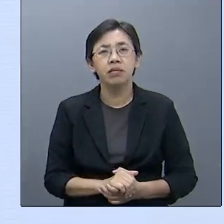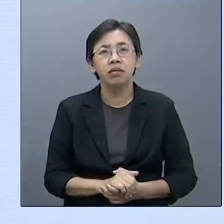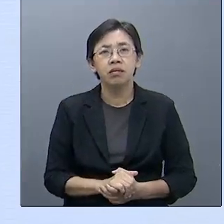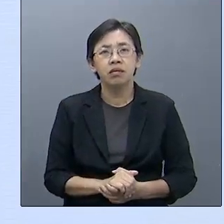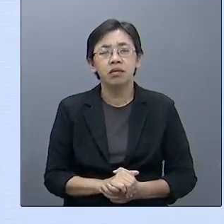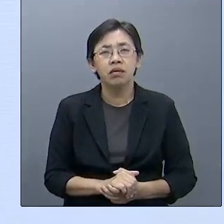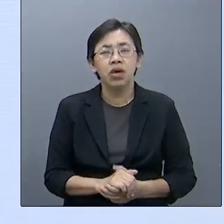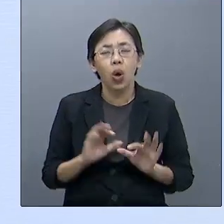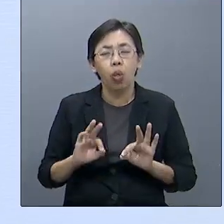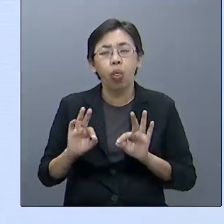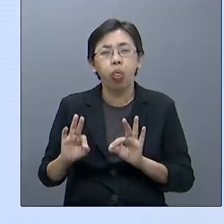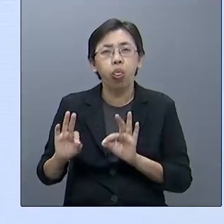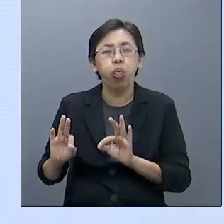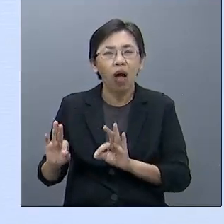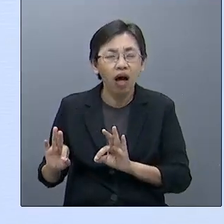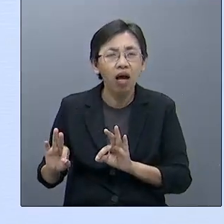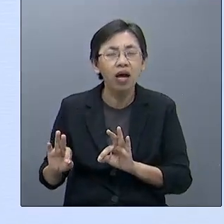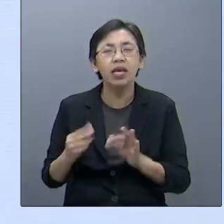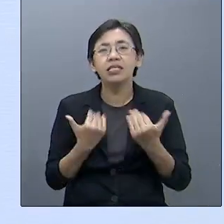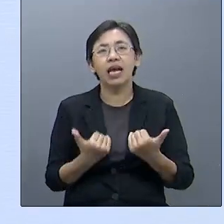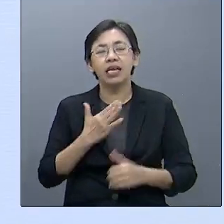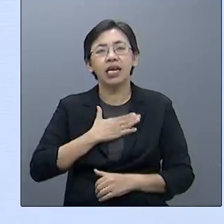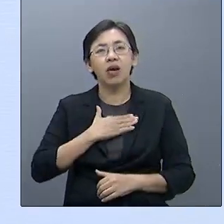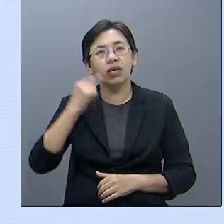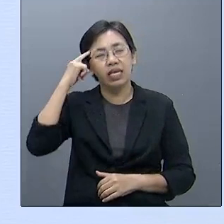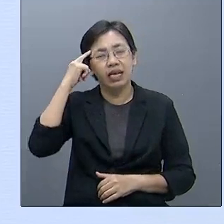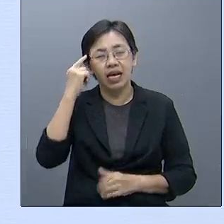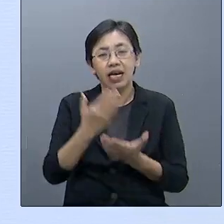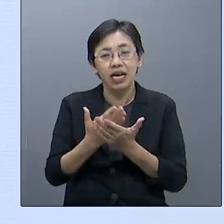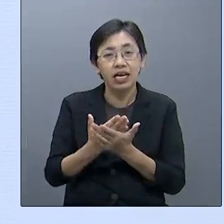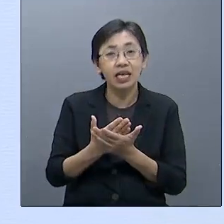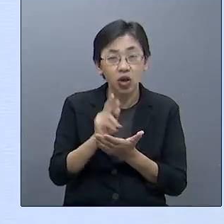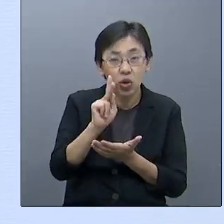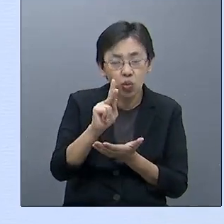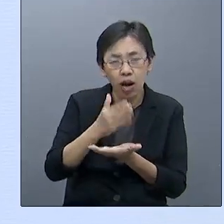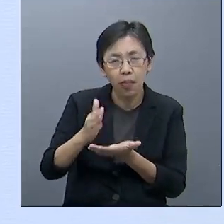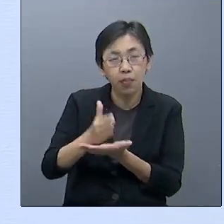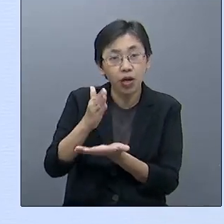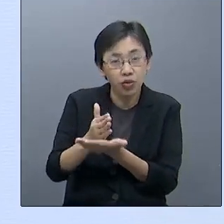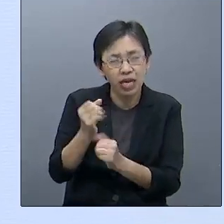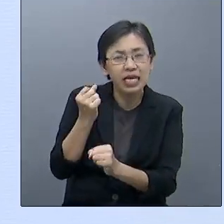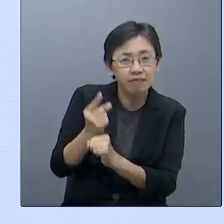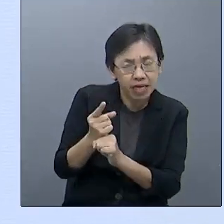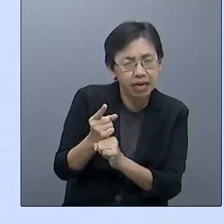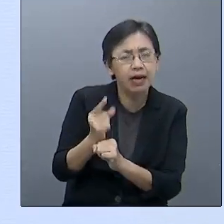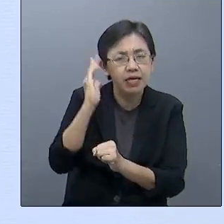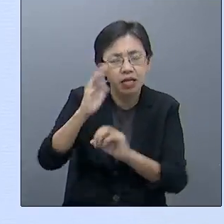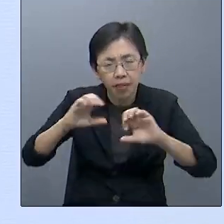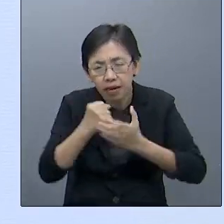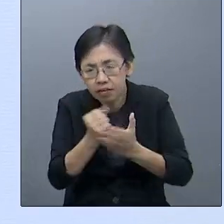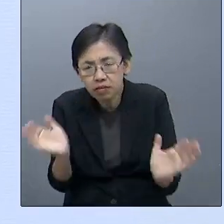ประวิงเวลาเท่านั้นเองแต่กลไกครั้งนี้เนี่ยเราหวังว่าการพักหนี้ครั้งนี้ประกอบกับนโยบายอื่นๆที่รัฐลงไปมันจะสามารถทำให้เ